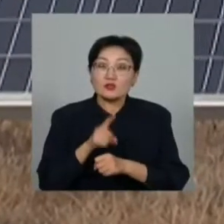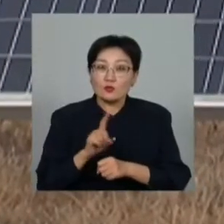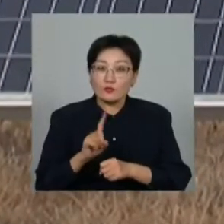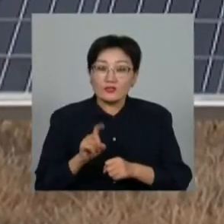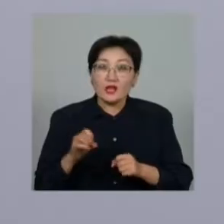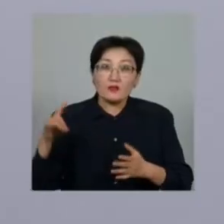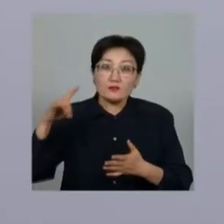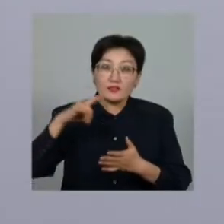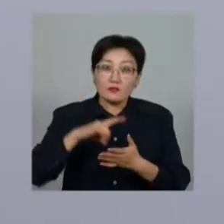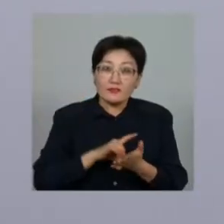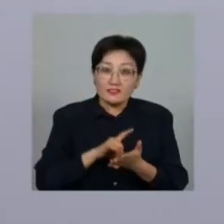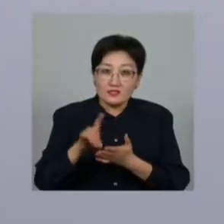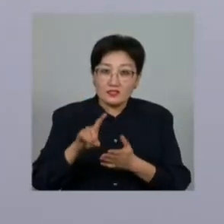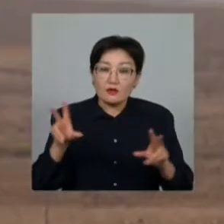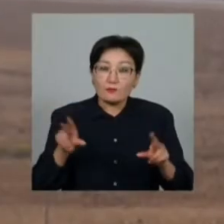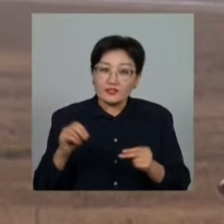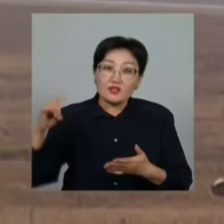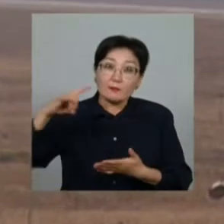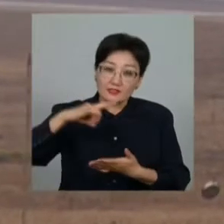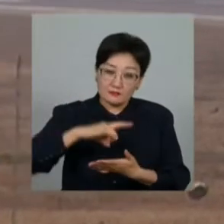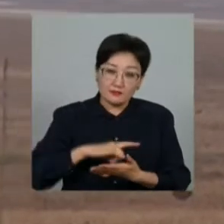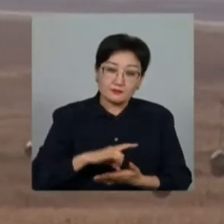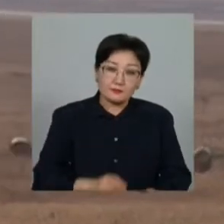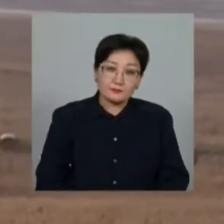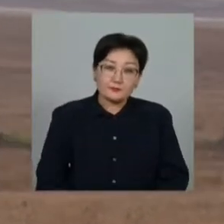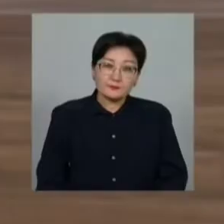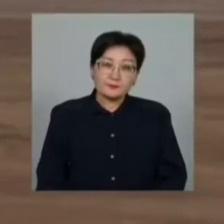авиалайнер взлетел и благополучно приземлился